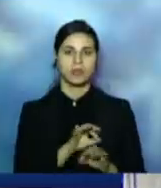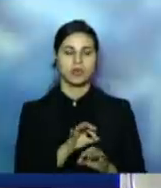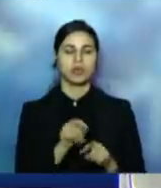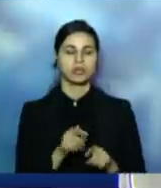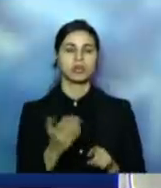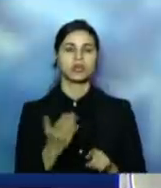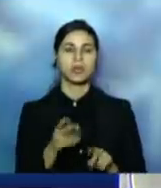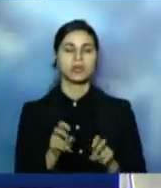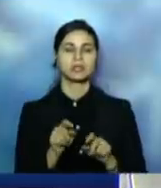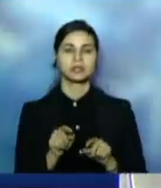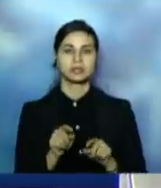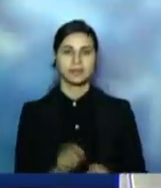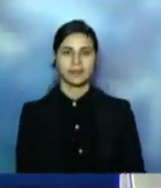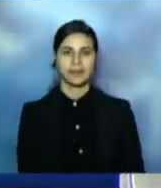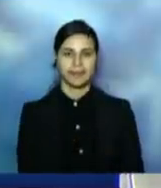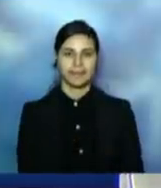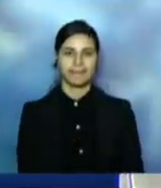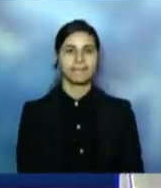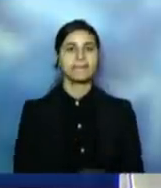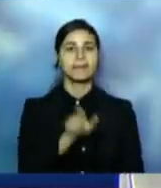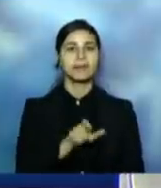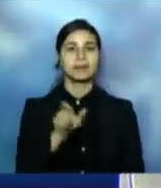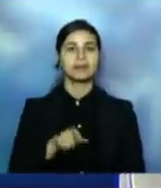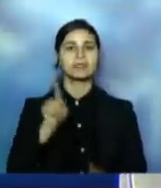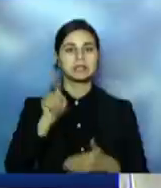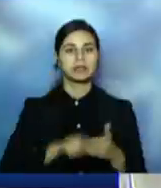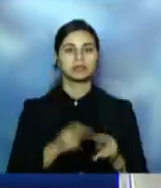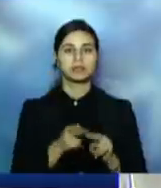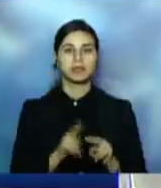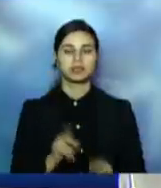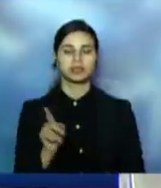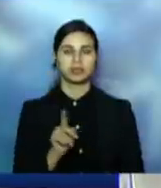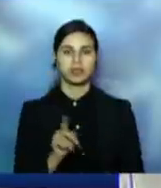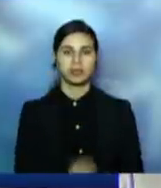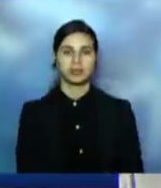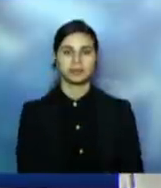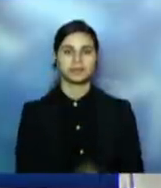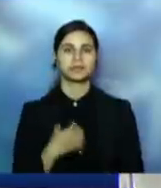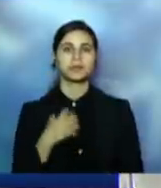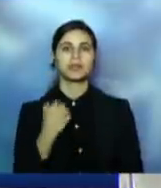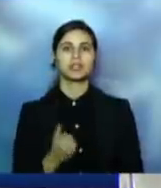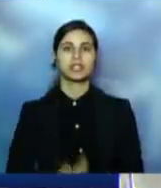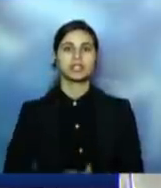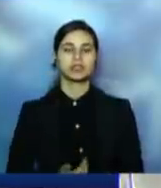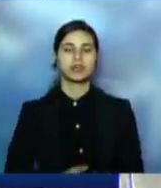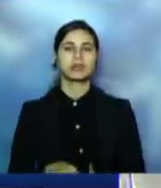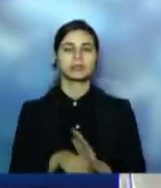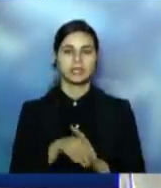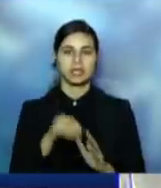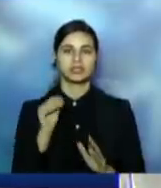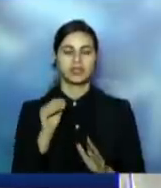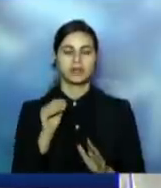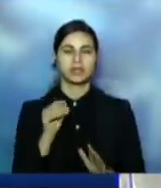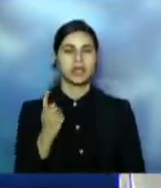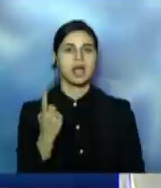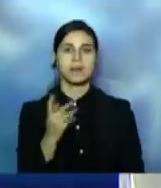პროექტი, რომელიც გულისხმობს საზოგადოების დარწმუნებას იმაში, რომ ჯანსაღი ცხოვრების არჩევანი